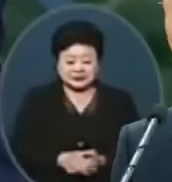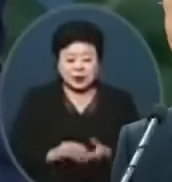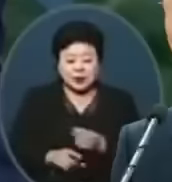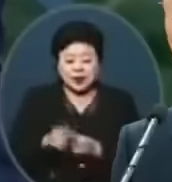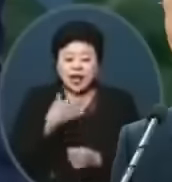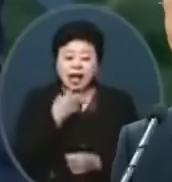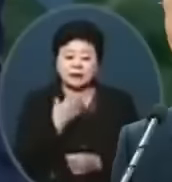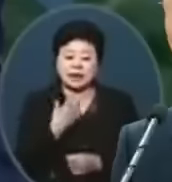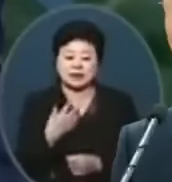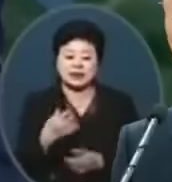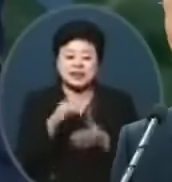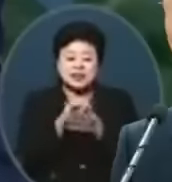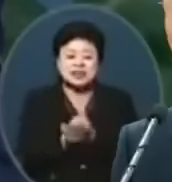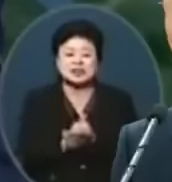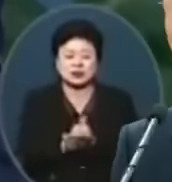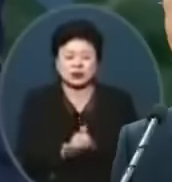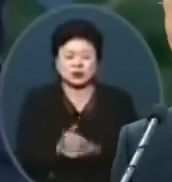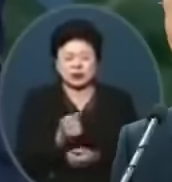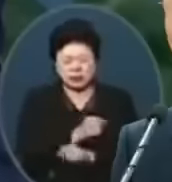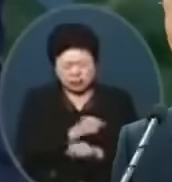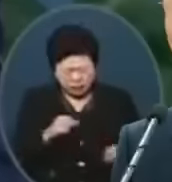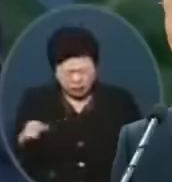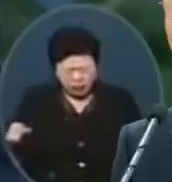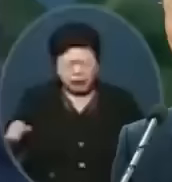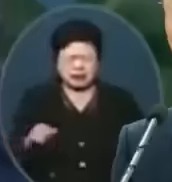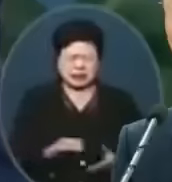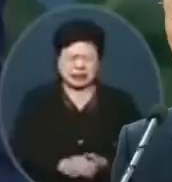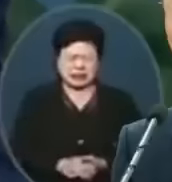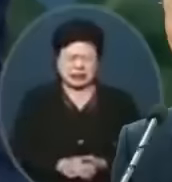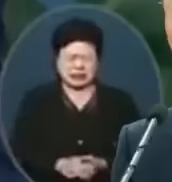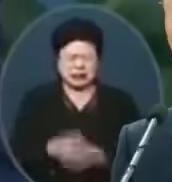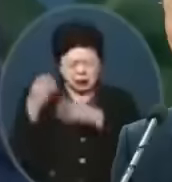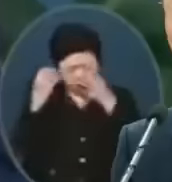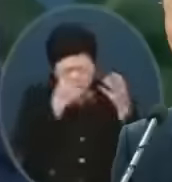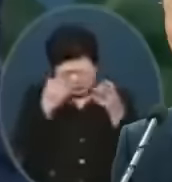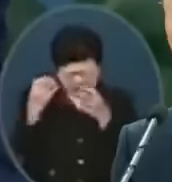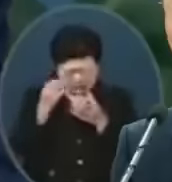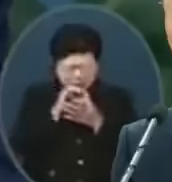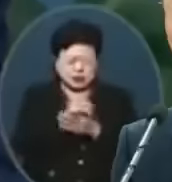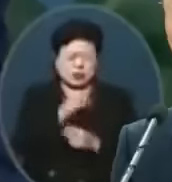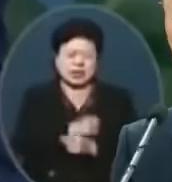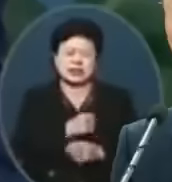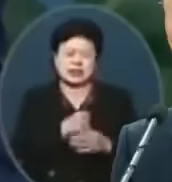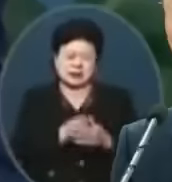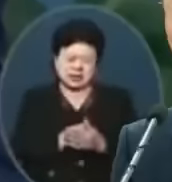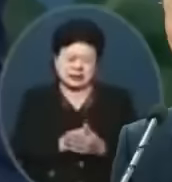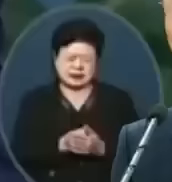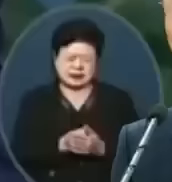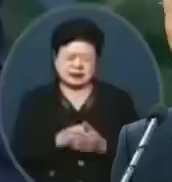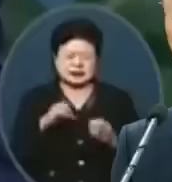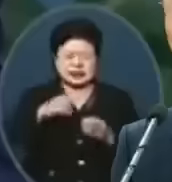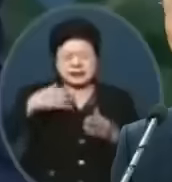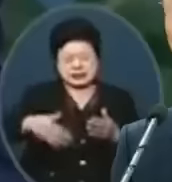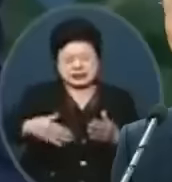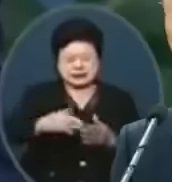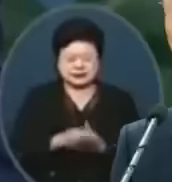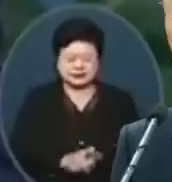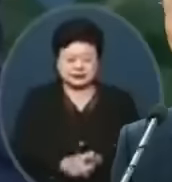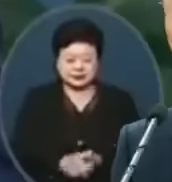왜냐하면 아브라함이 기도를 방만하게 했습니다. 이 기도했다가 저 기도했다가 여기서 했다가 저기 했다가